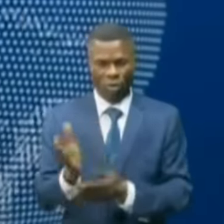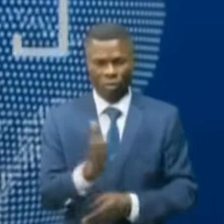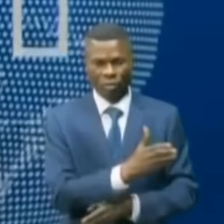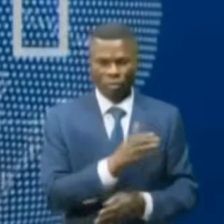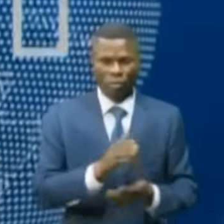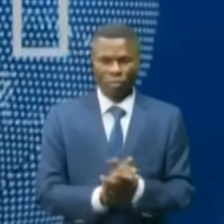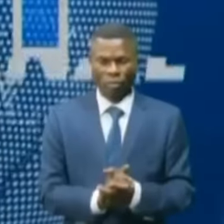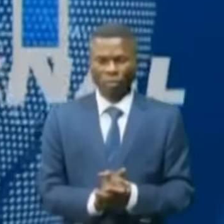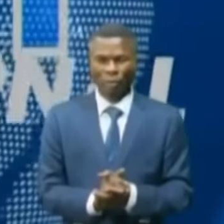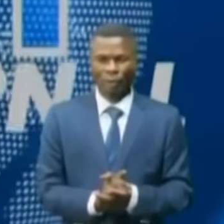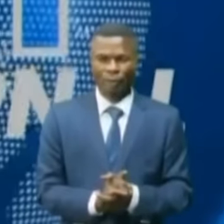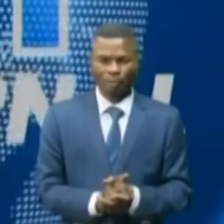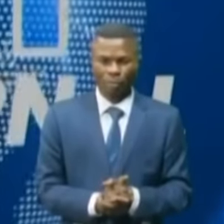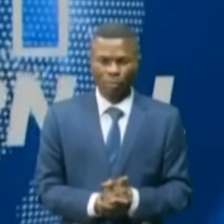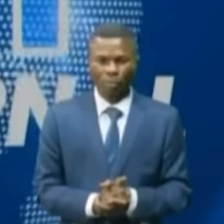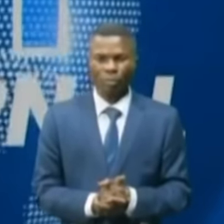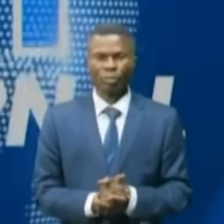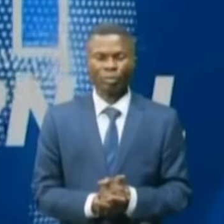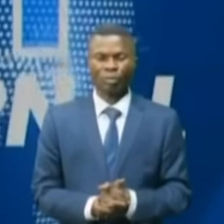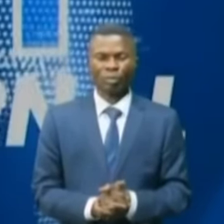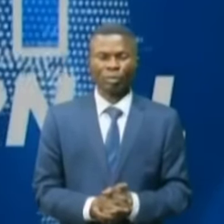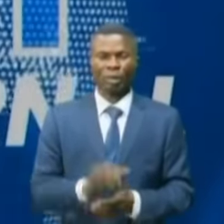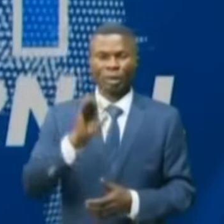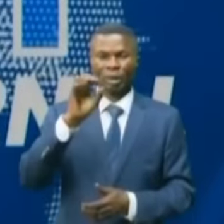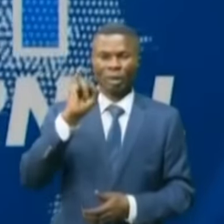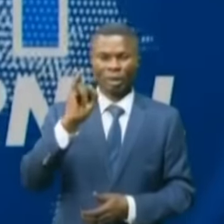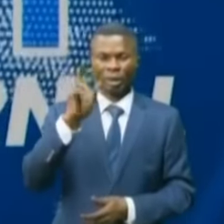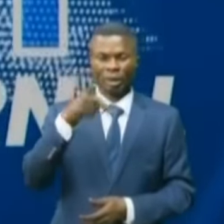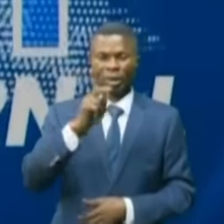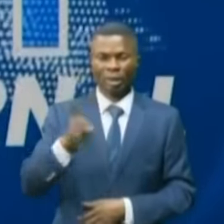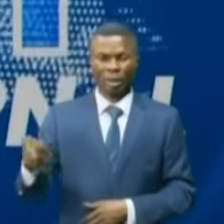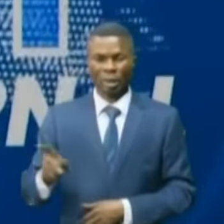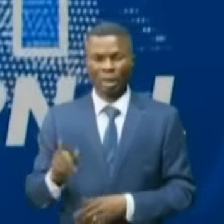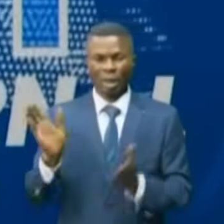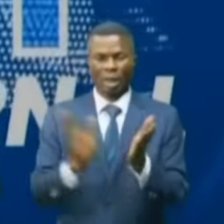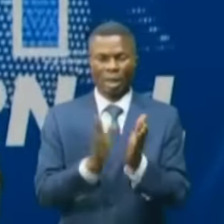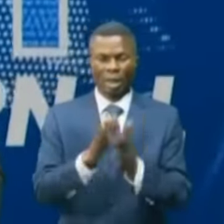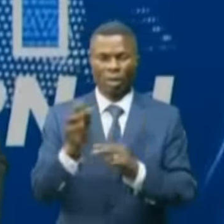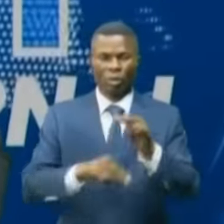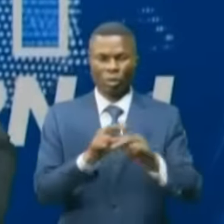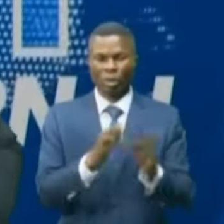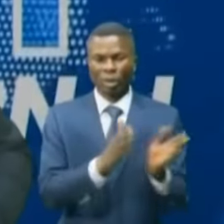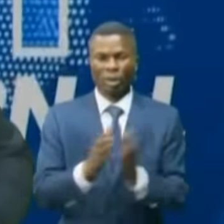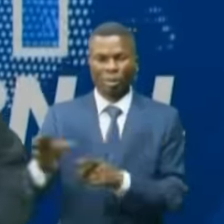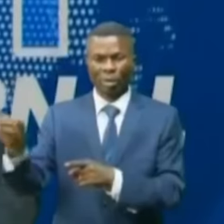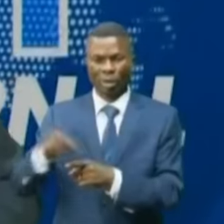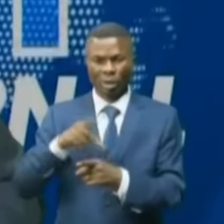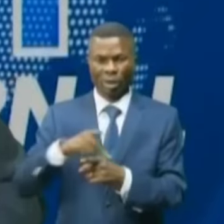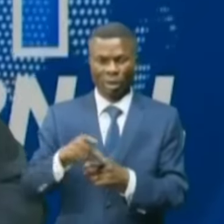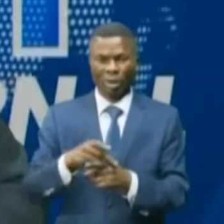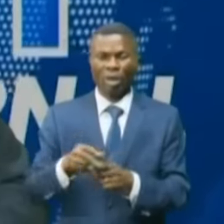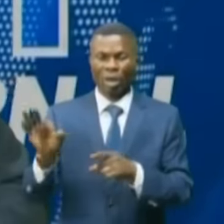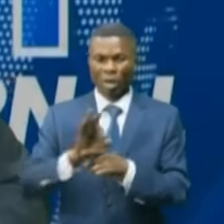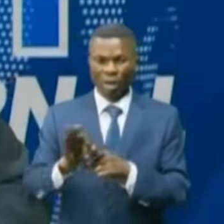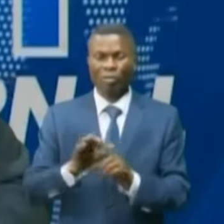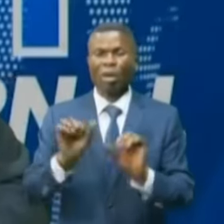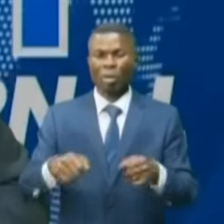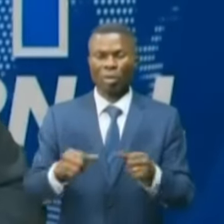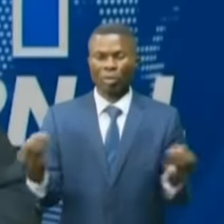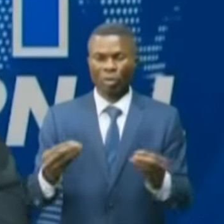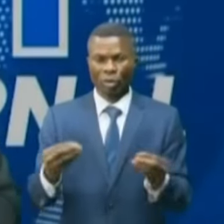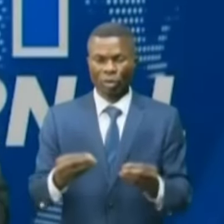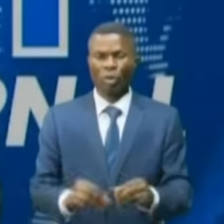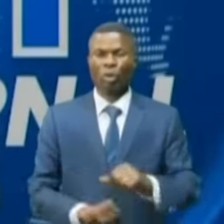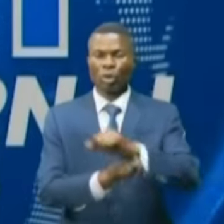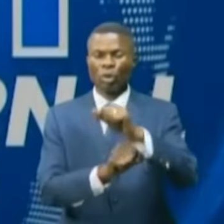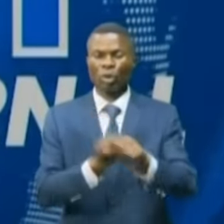Reportage de Chimène Marie Kamoka. À l'INPP, Institut National de Préparation Professionnelle, la formation est rendue possible grâce à des